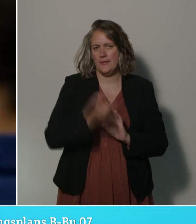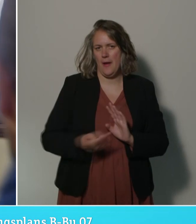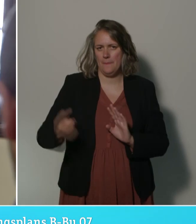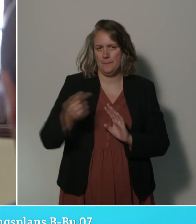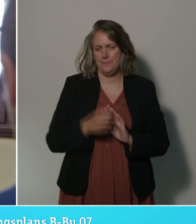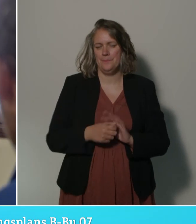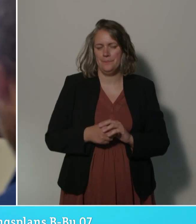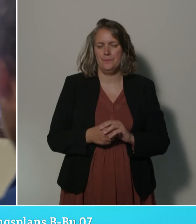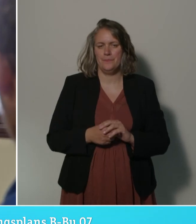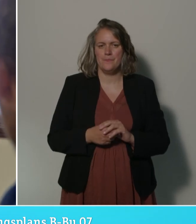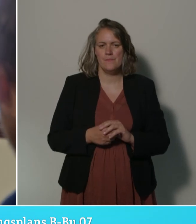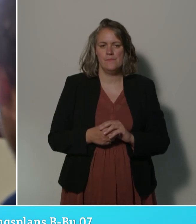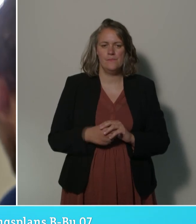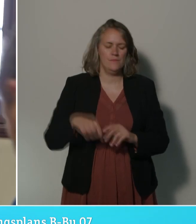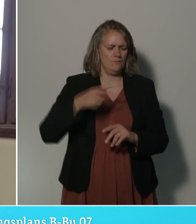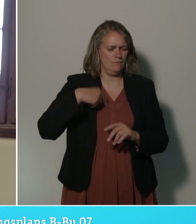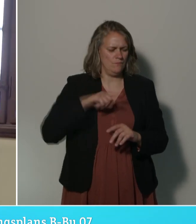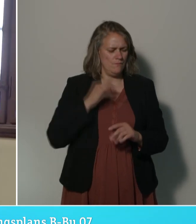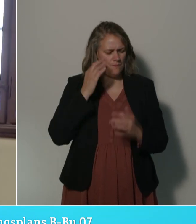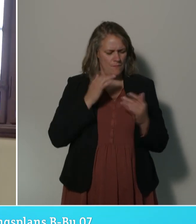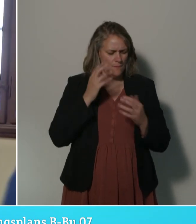Wir sind nach